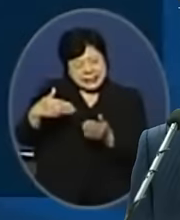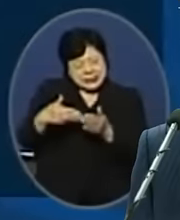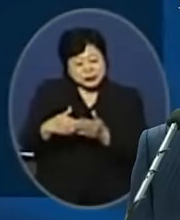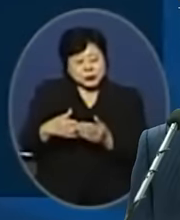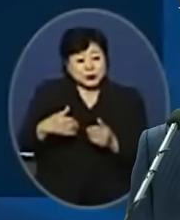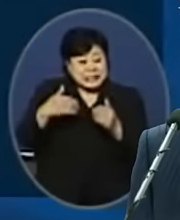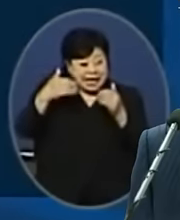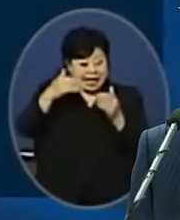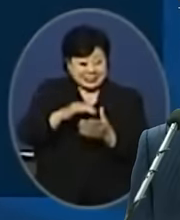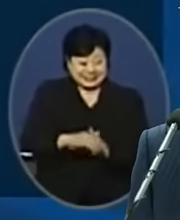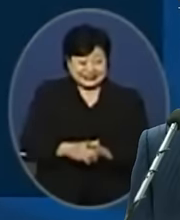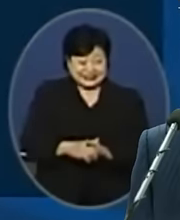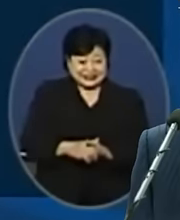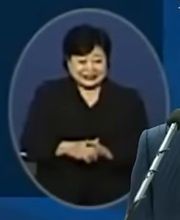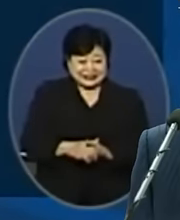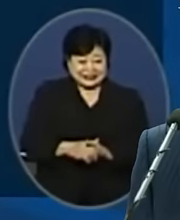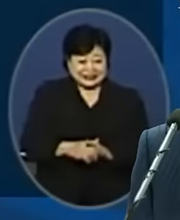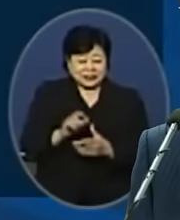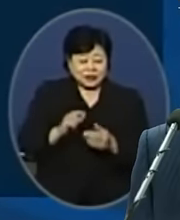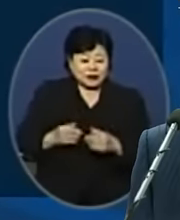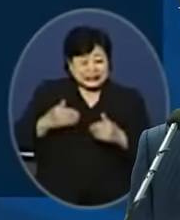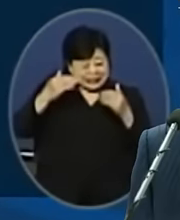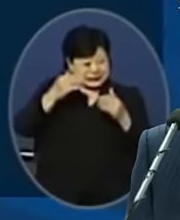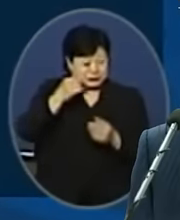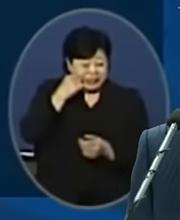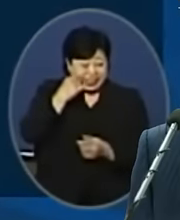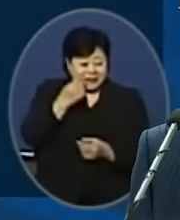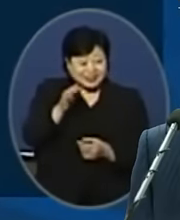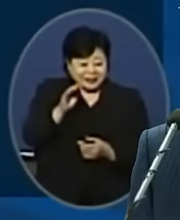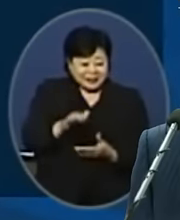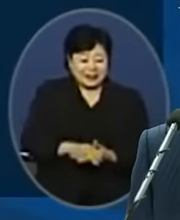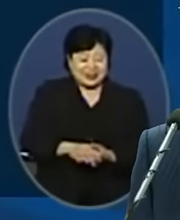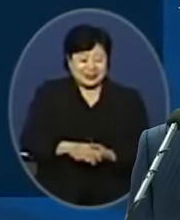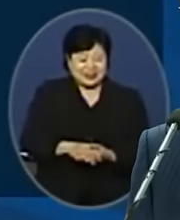자랍니다. 그 이상은 안 자라요. 그런데